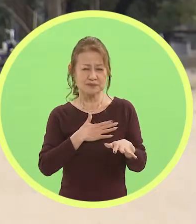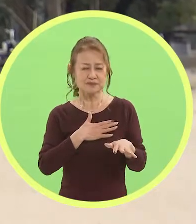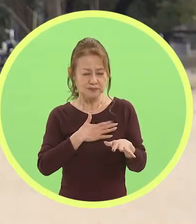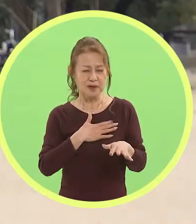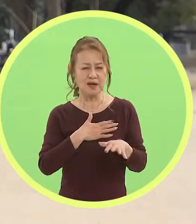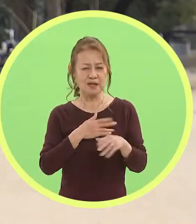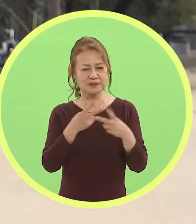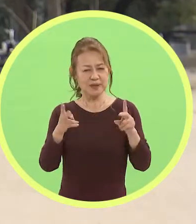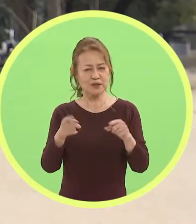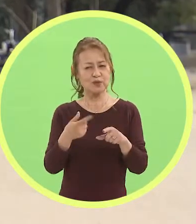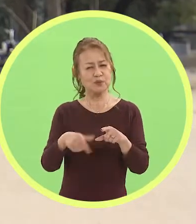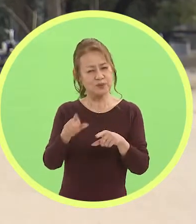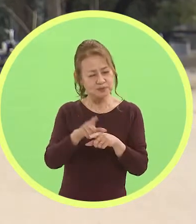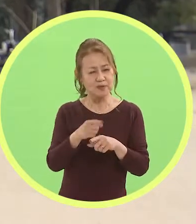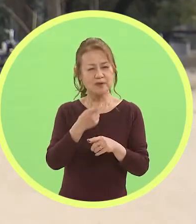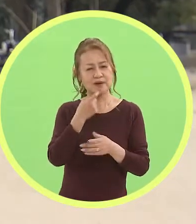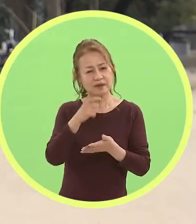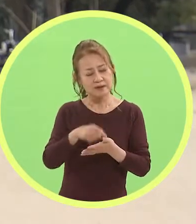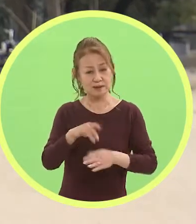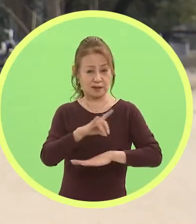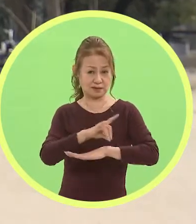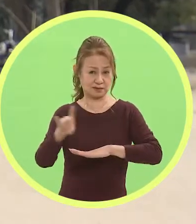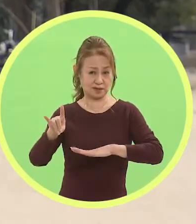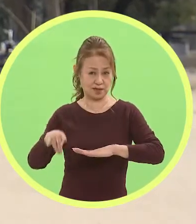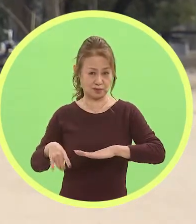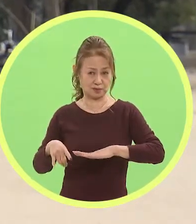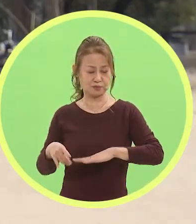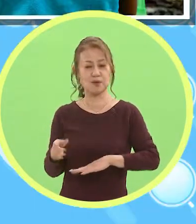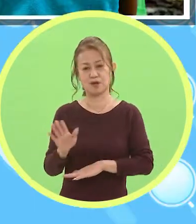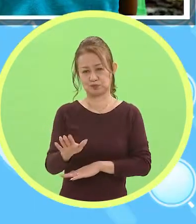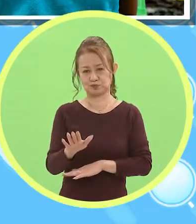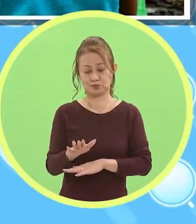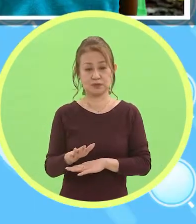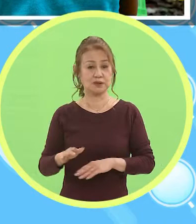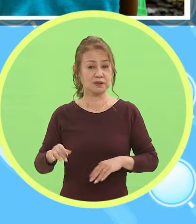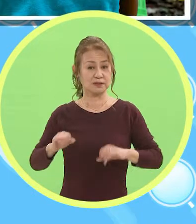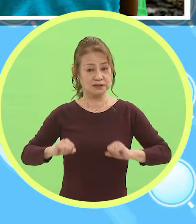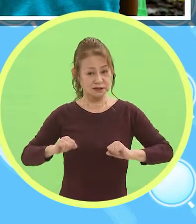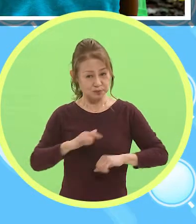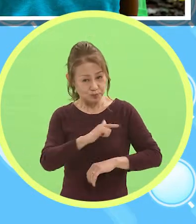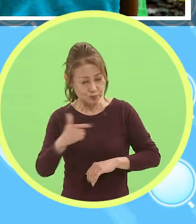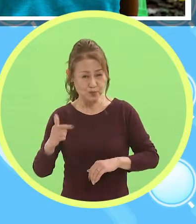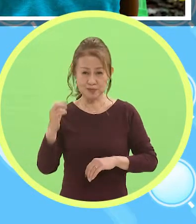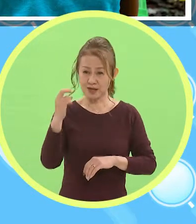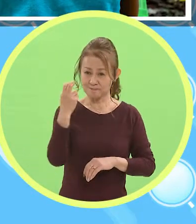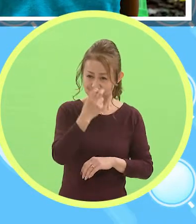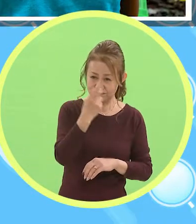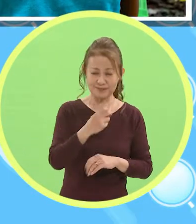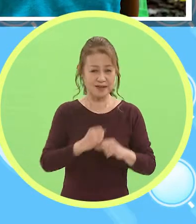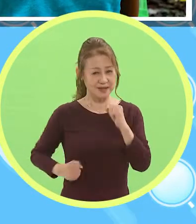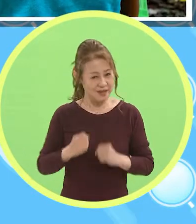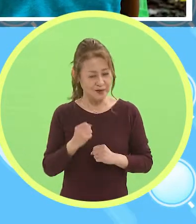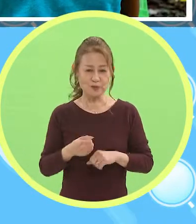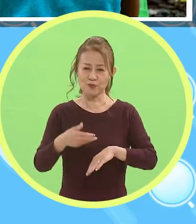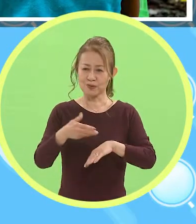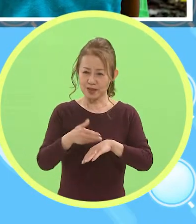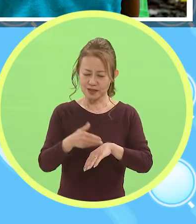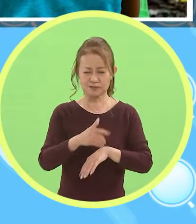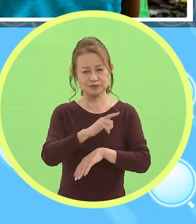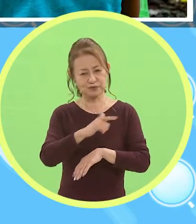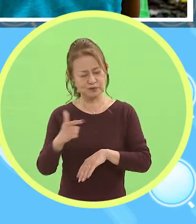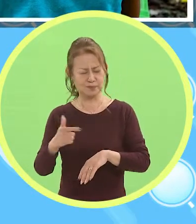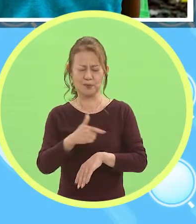小規模のパークセッションというプログラムもあります。生き物観察、かけっこレッスンなどを行っ